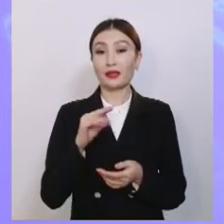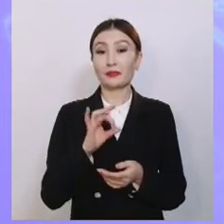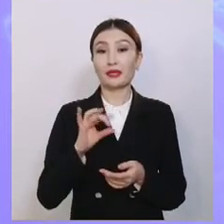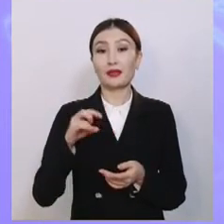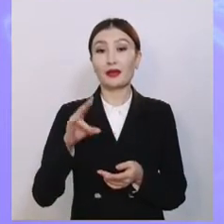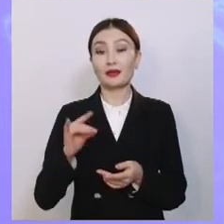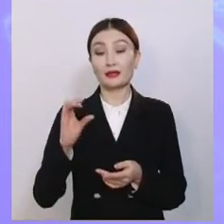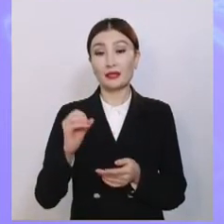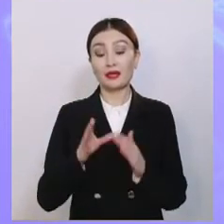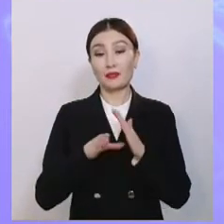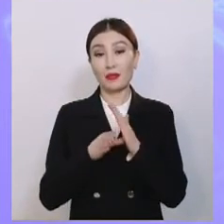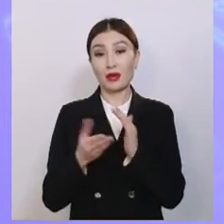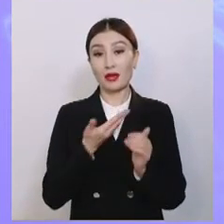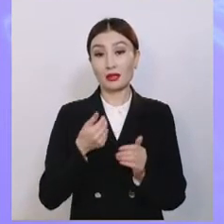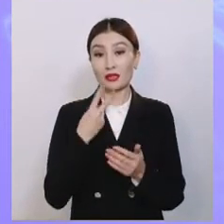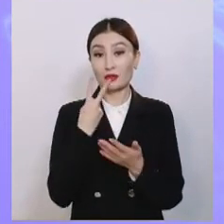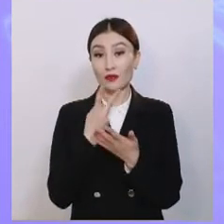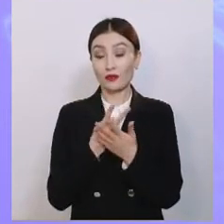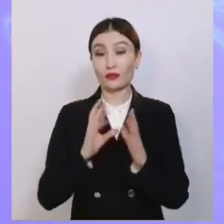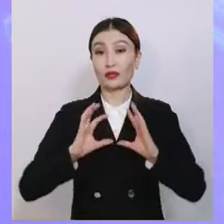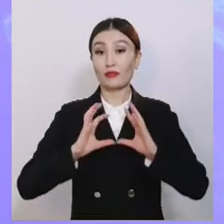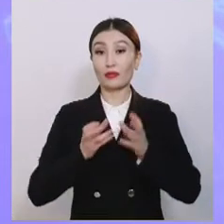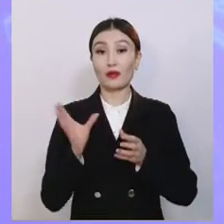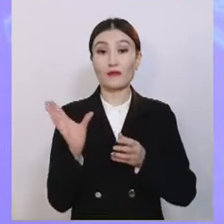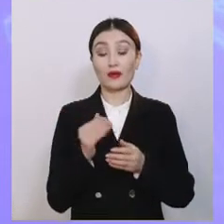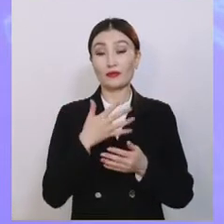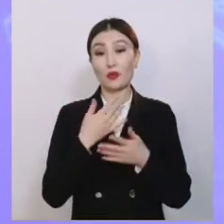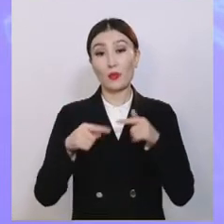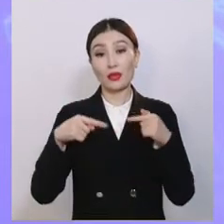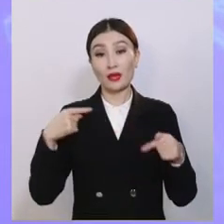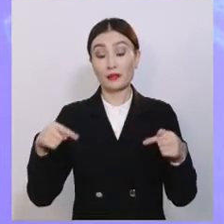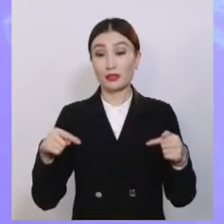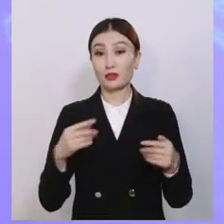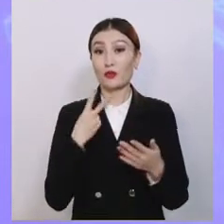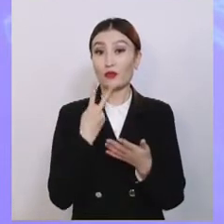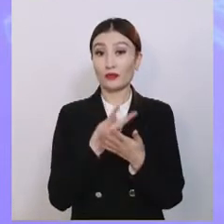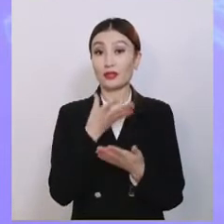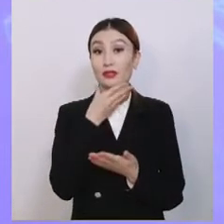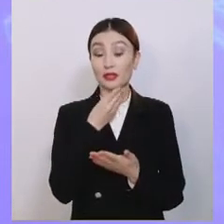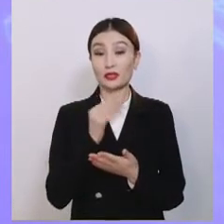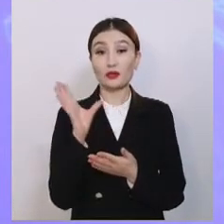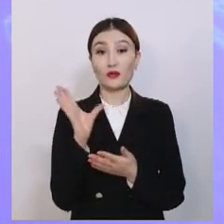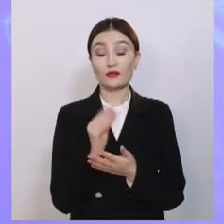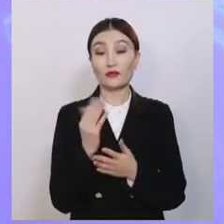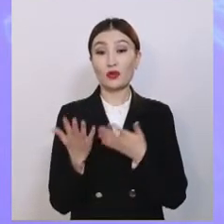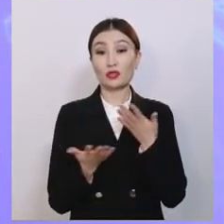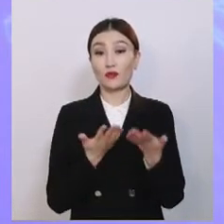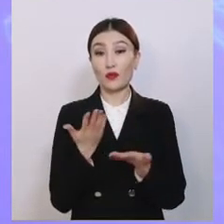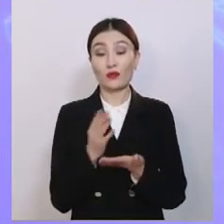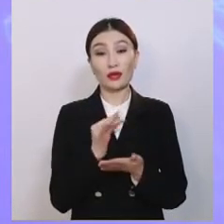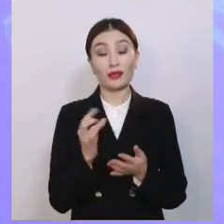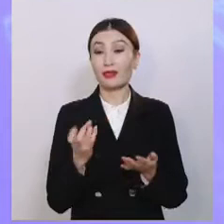Прилагательные помогают нам увидеть мир во всем его многообразии, увидеть красоту всего живого